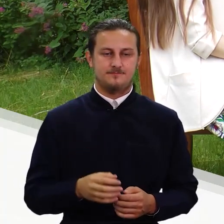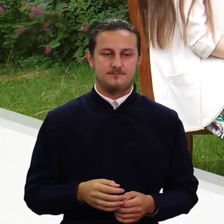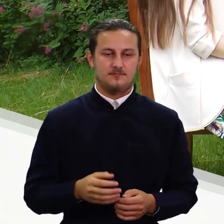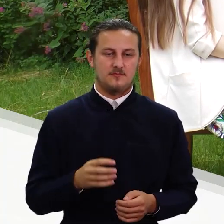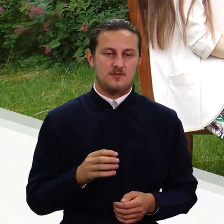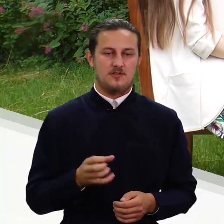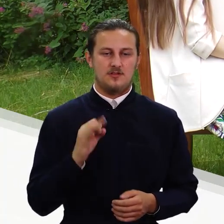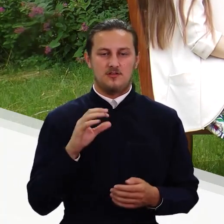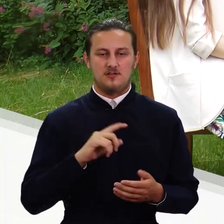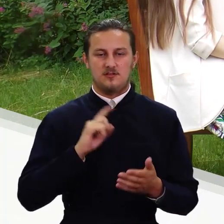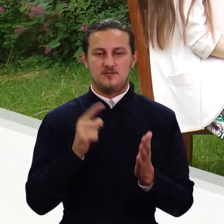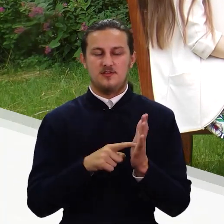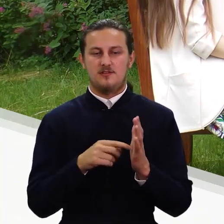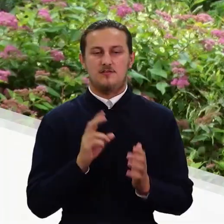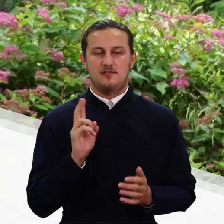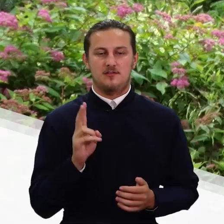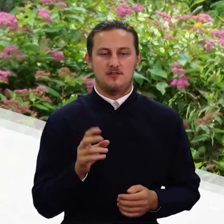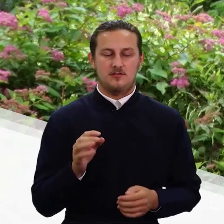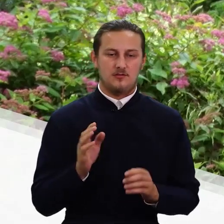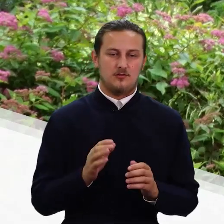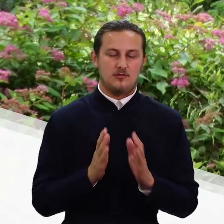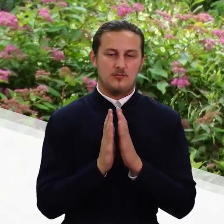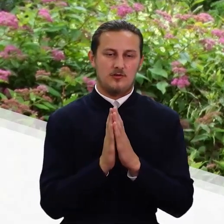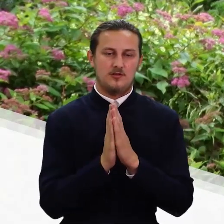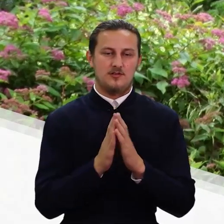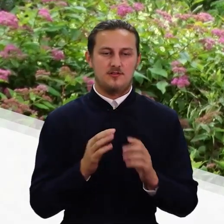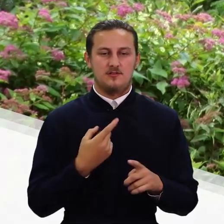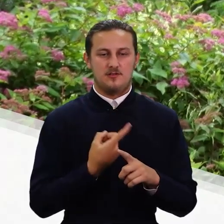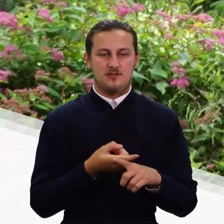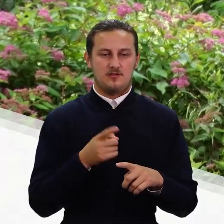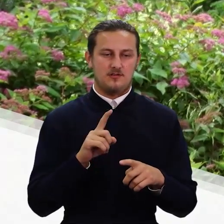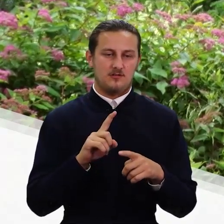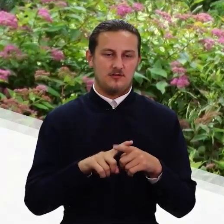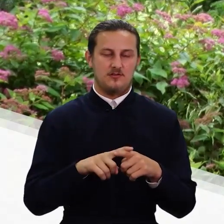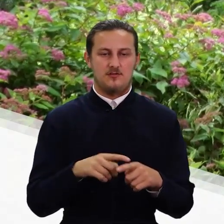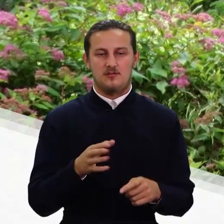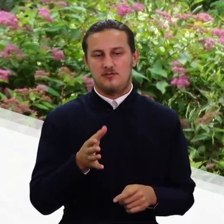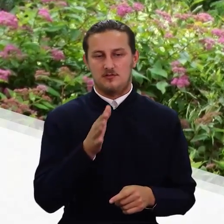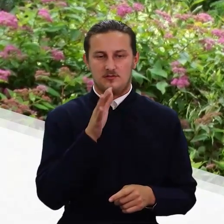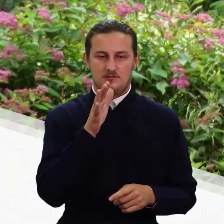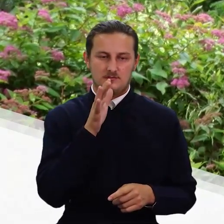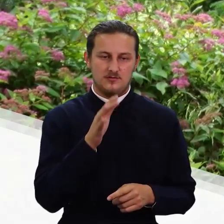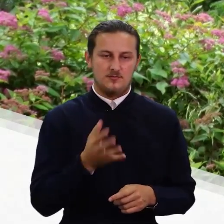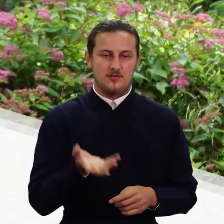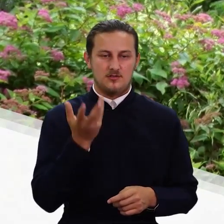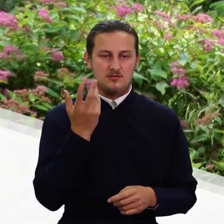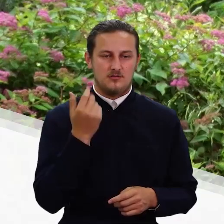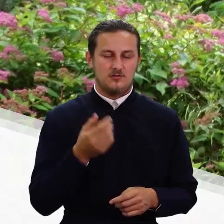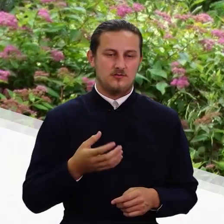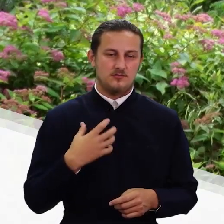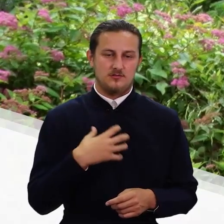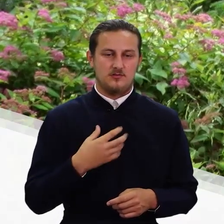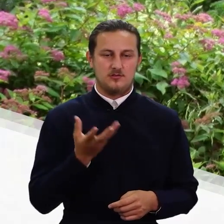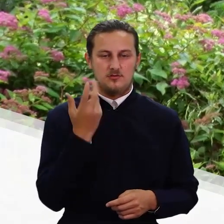буваю добрим, я униваю. Як молитися в цих станах? Як молитися в такому стані, в такому?» І старець йому